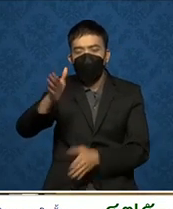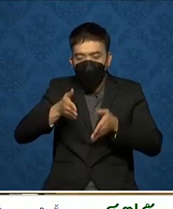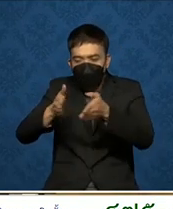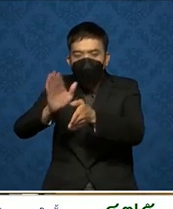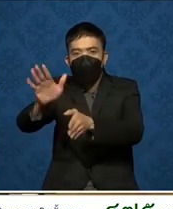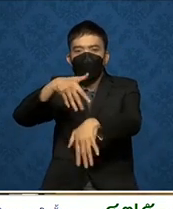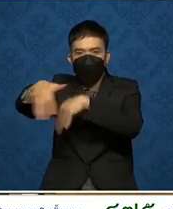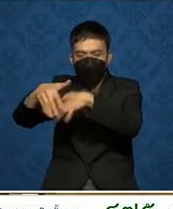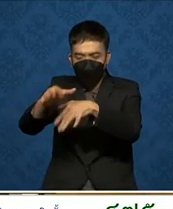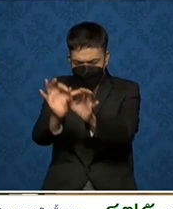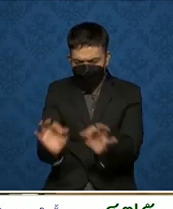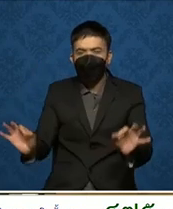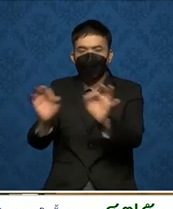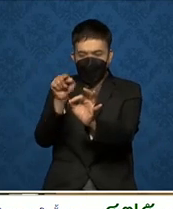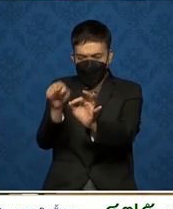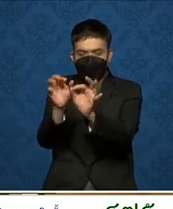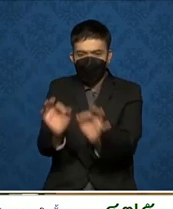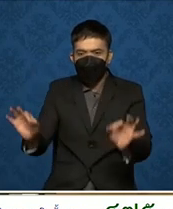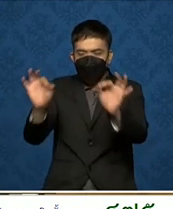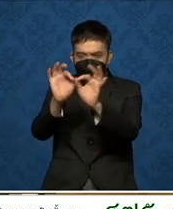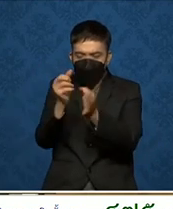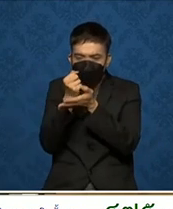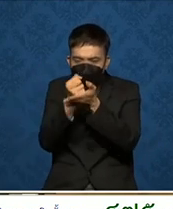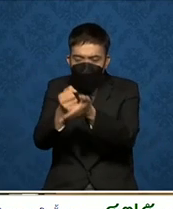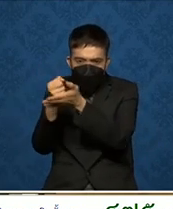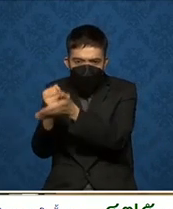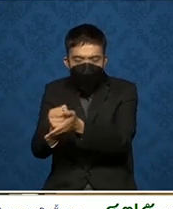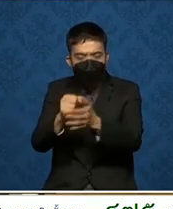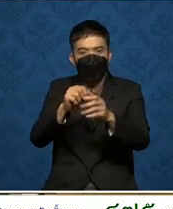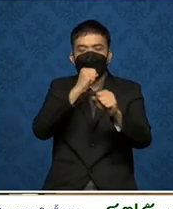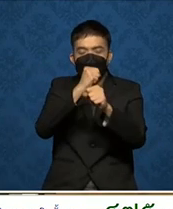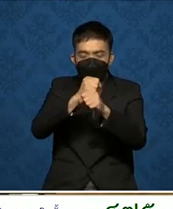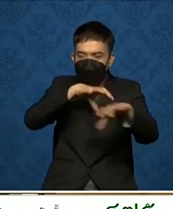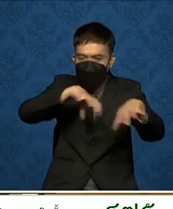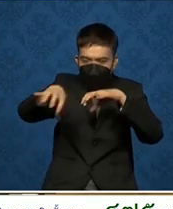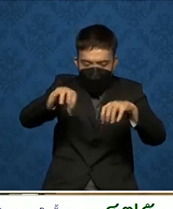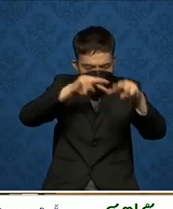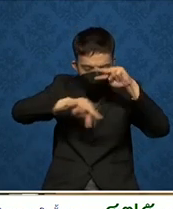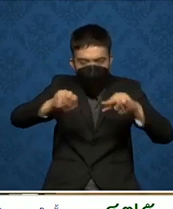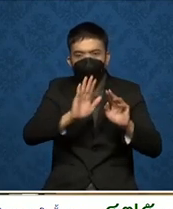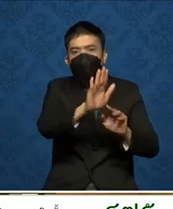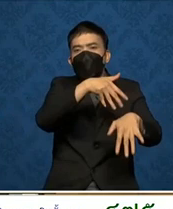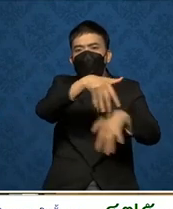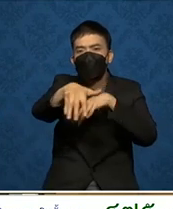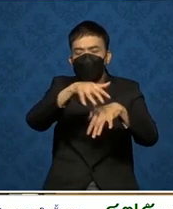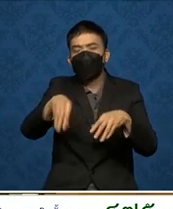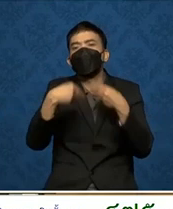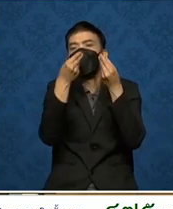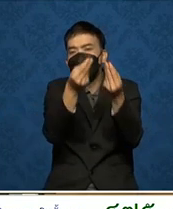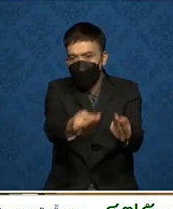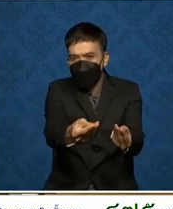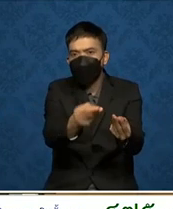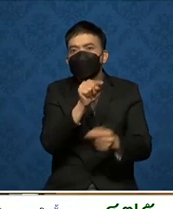เป็นอย่างมากและเปรียบเสมือนเป็นตัวแทนของรัฐในด่านหน้าในการทำงานบำบัดทุกข์บำรุงสุขให้กับพี่น้องประชาช